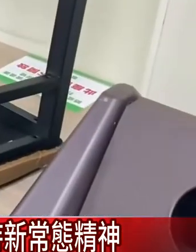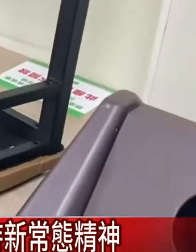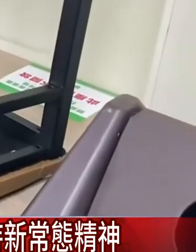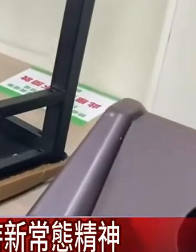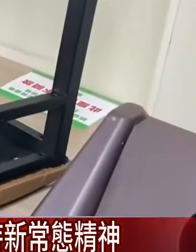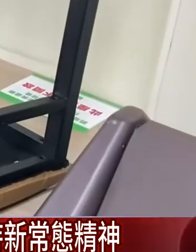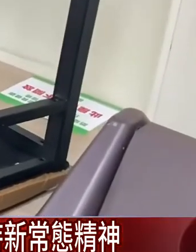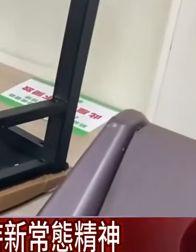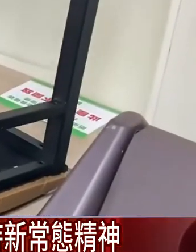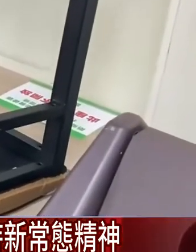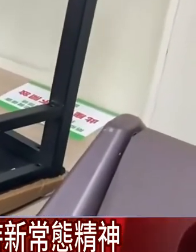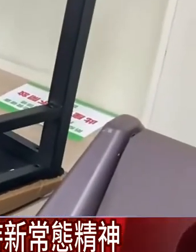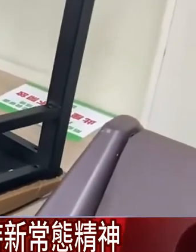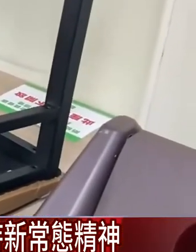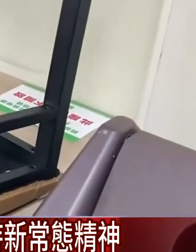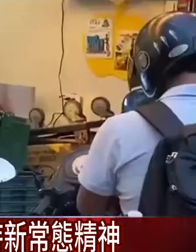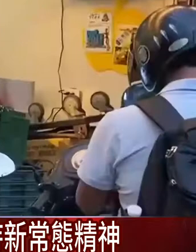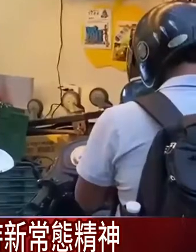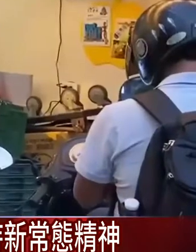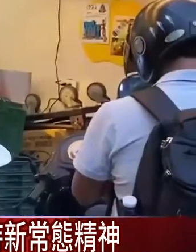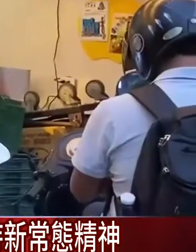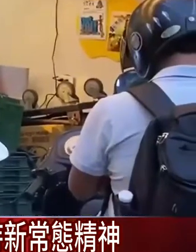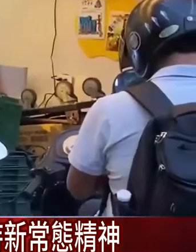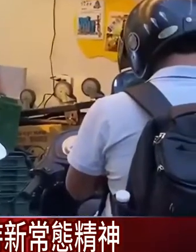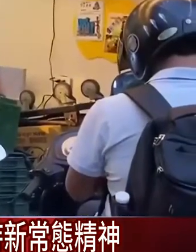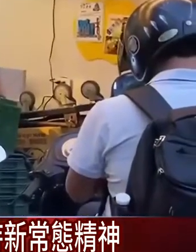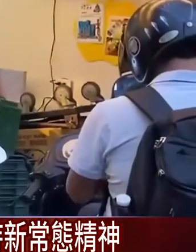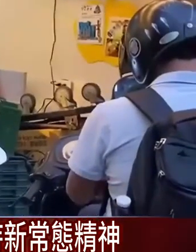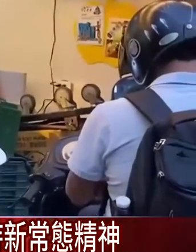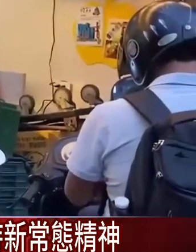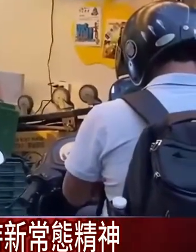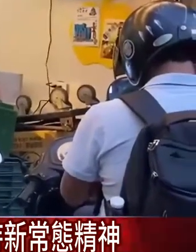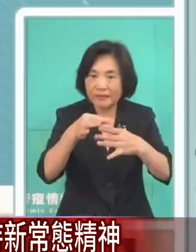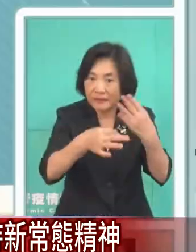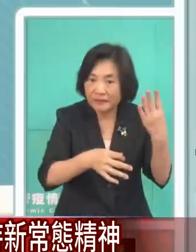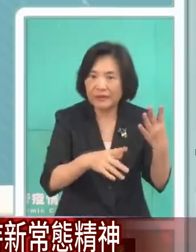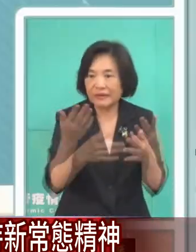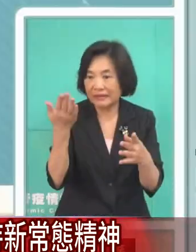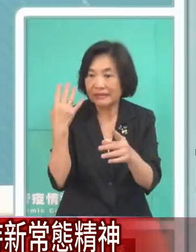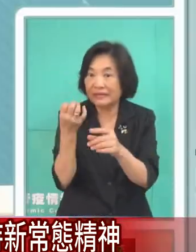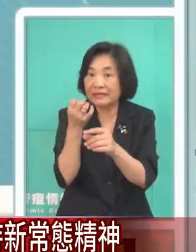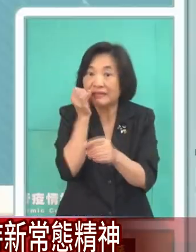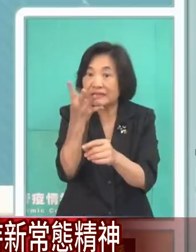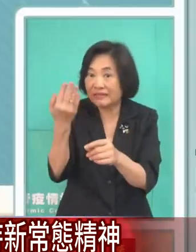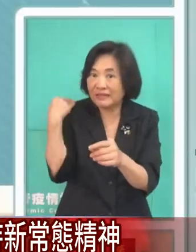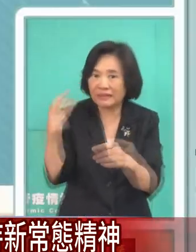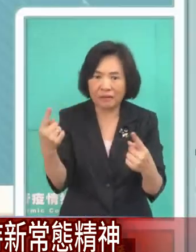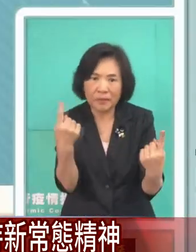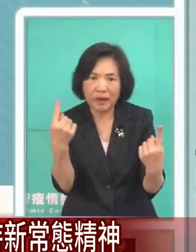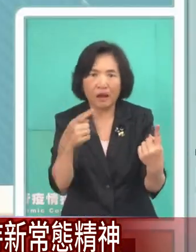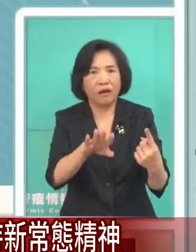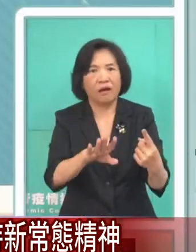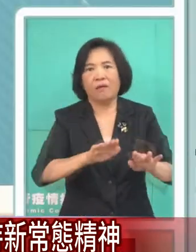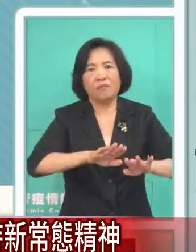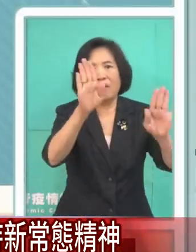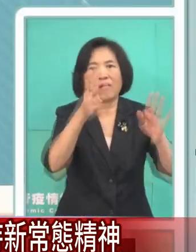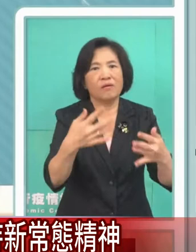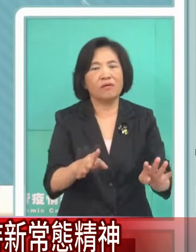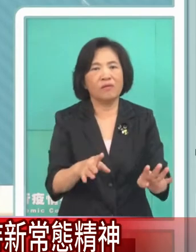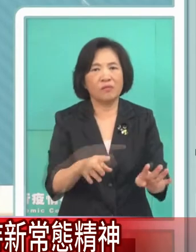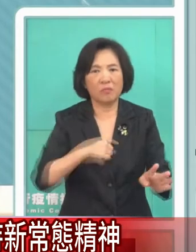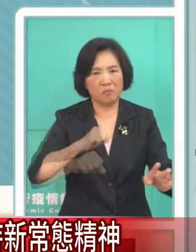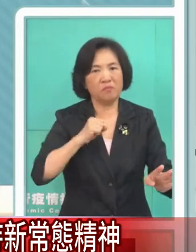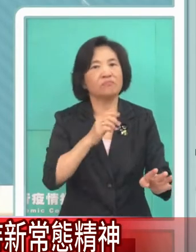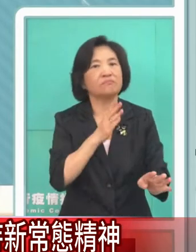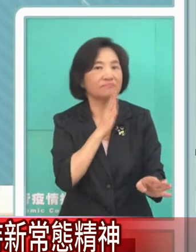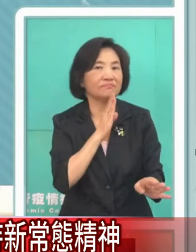能力。 防疫的系统，你知道吗？比四个月前是好很多了。那所以当我们的能量更